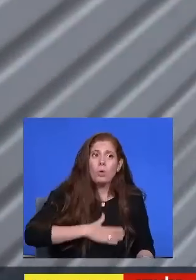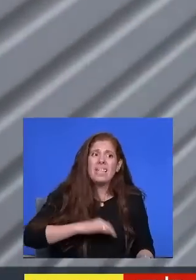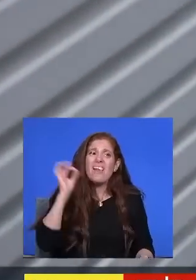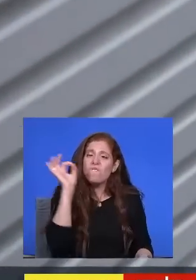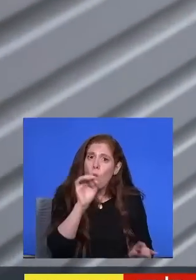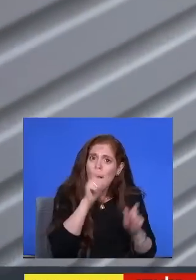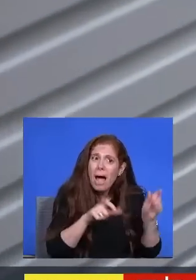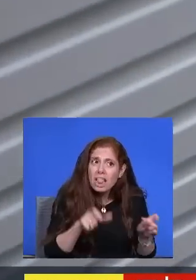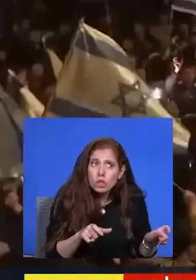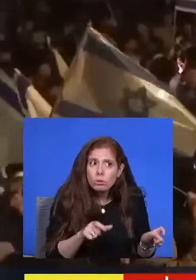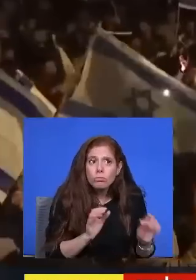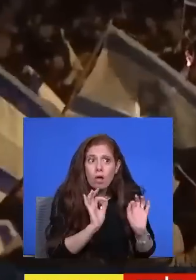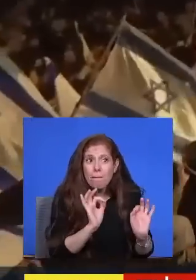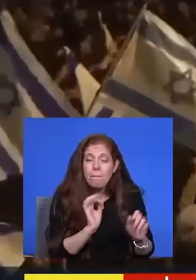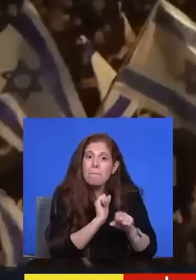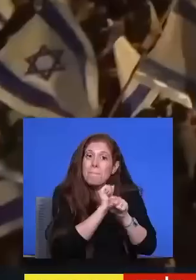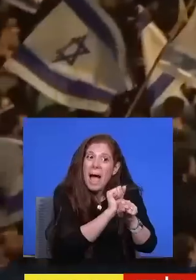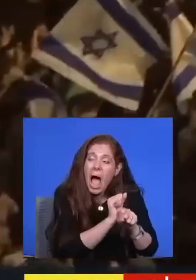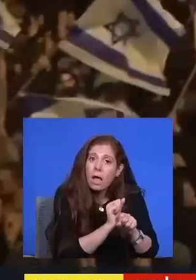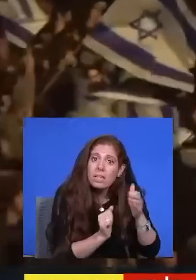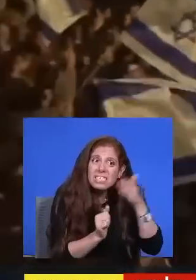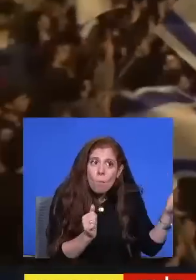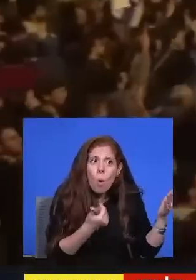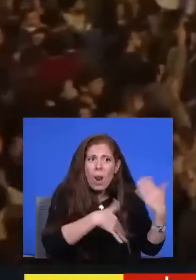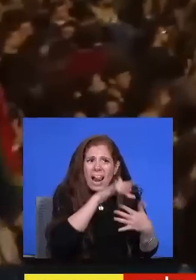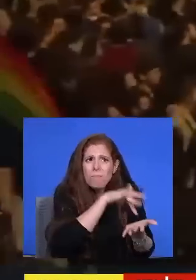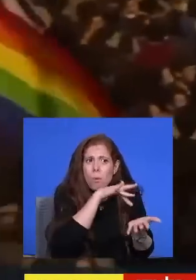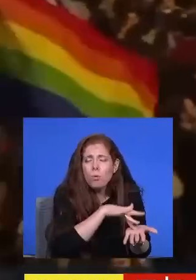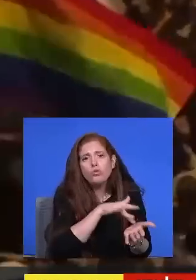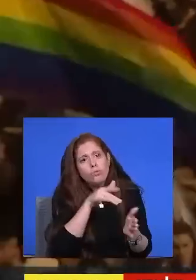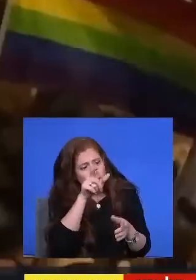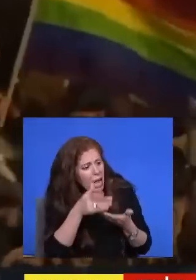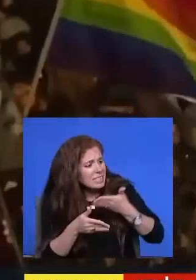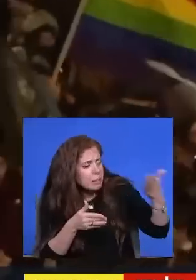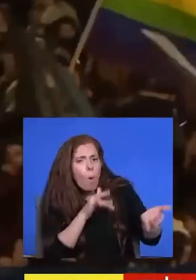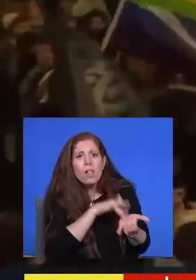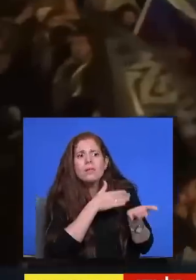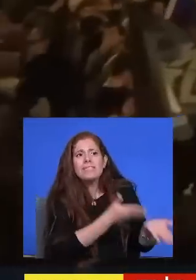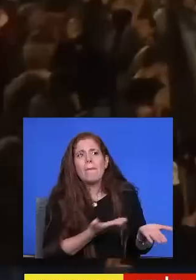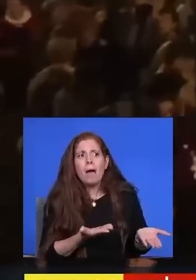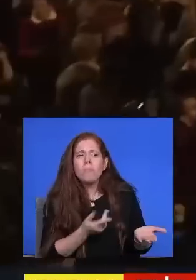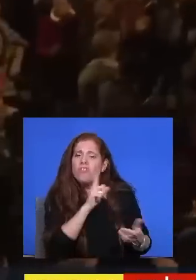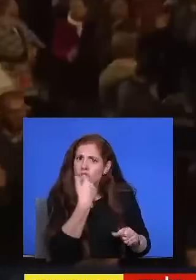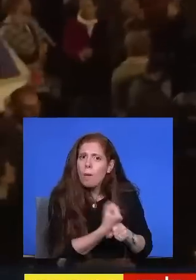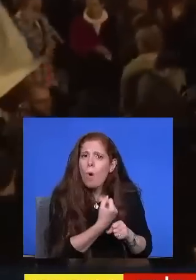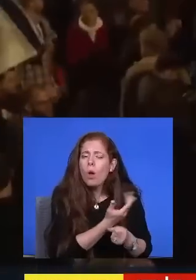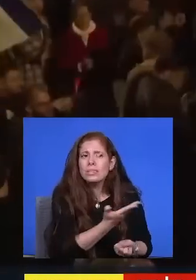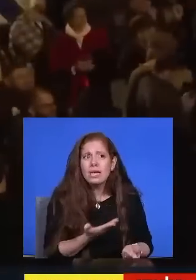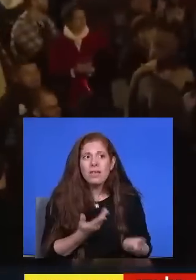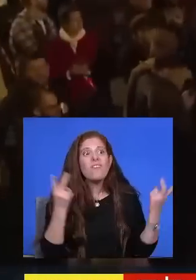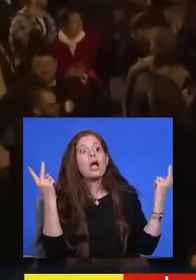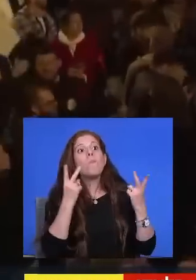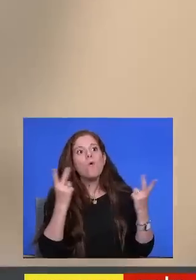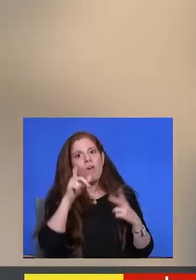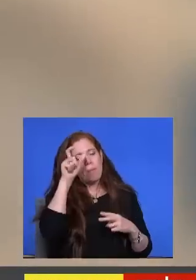באנשים שבעד השמאל, אז הוא הולך למקומות שנמצאים בהם השמאל. ושם הוא היה עושה את זה, וכמובן, כמובן, בן אדם